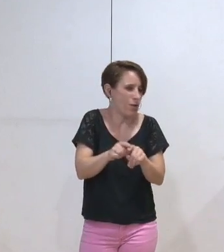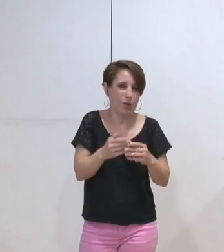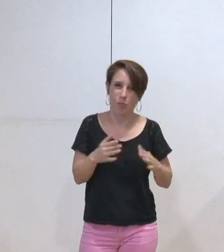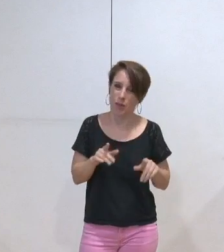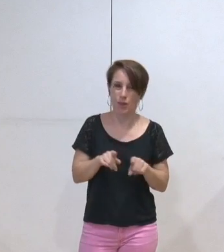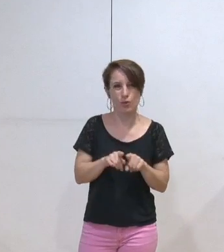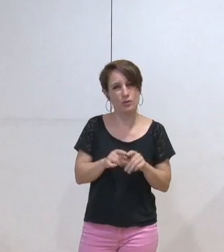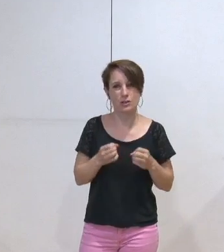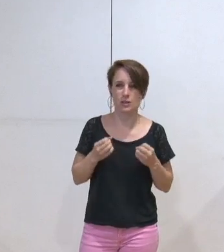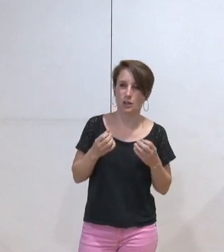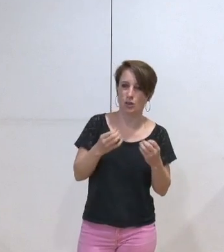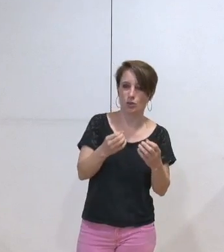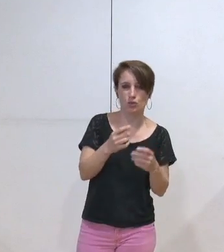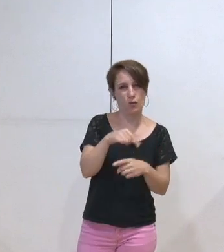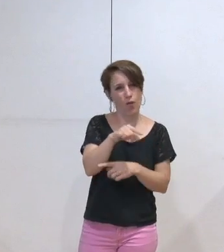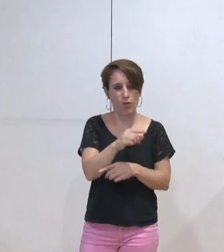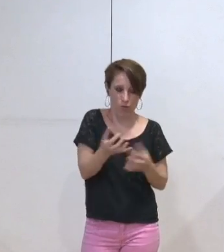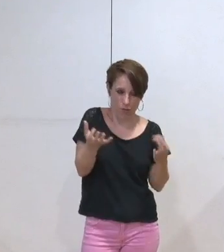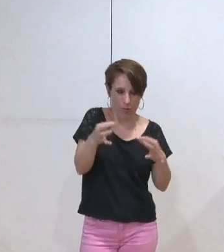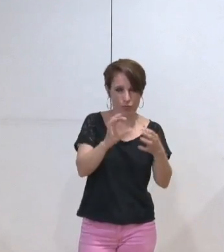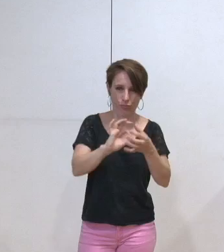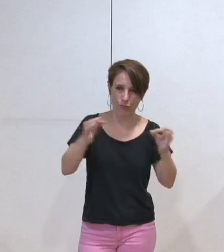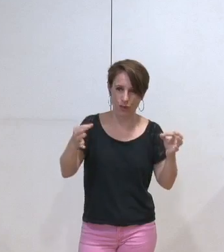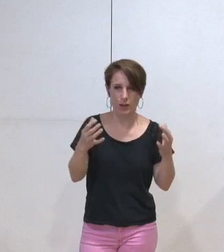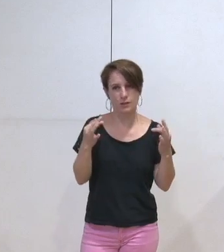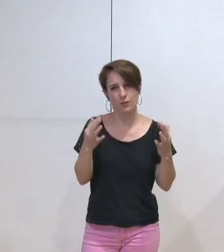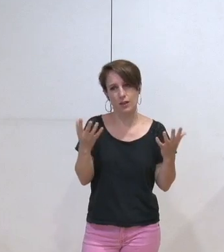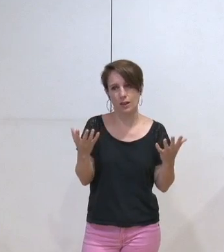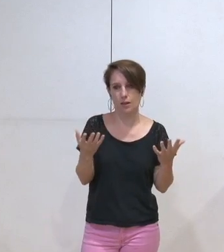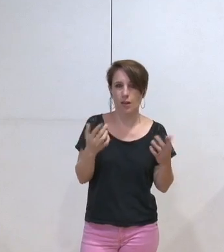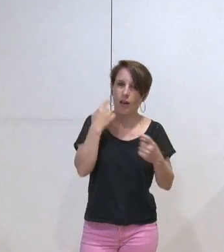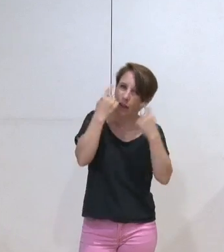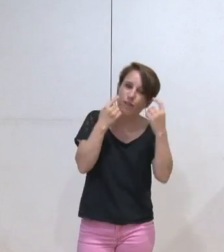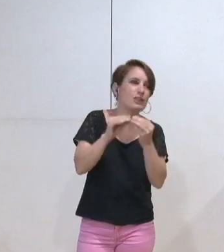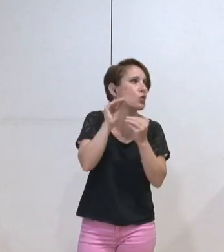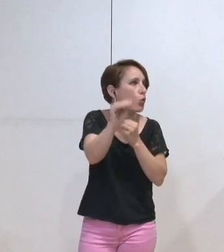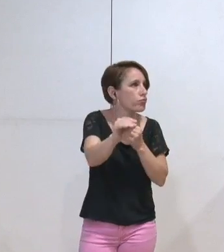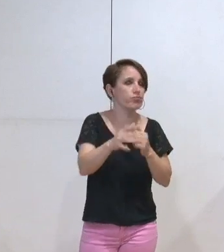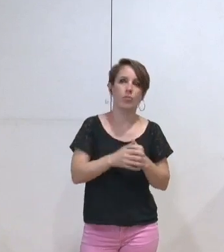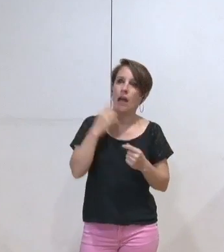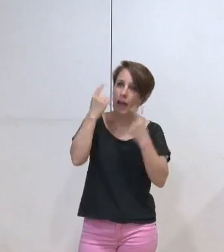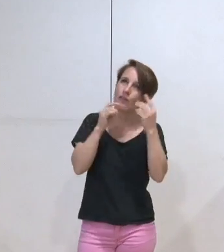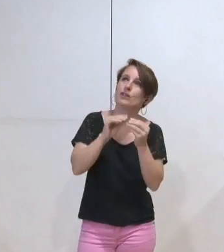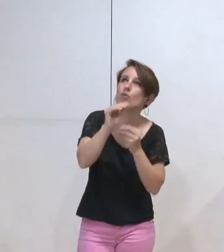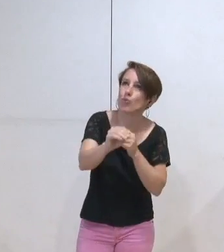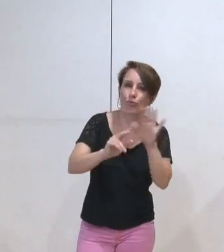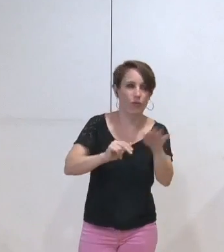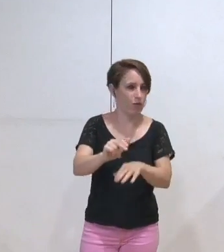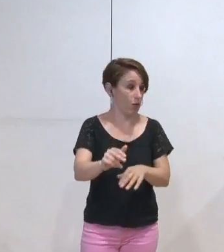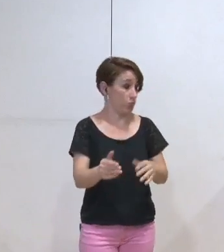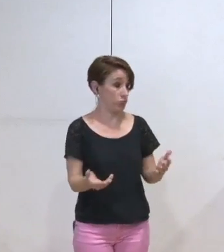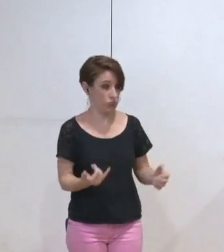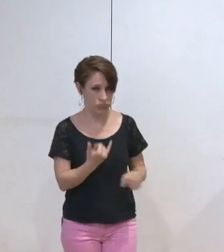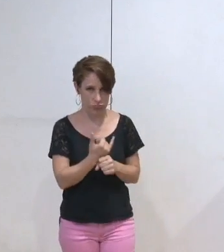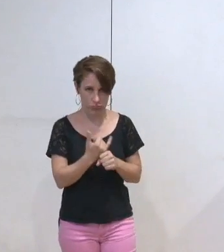renvoient un travail de définition d'objectif ultérieur ou à une réflexion ultérieure suffit de lire le document pour voir que finalement on pousse les